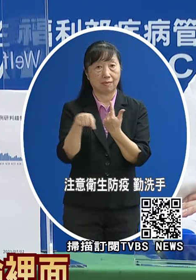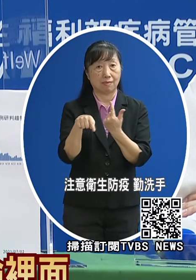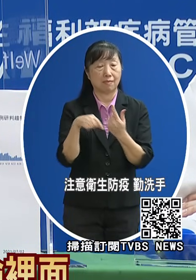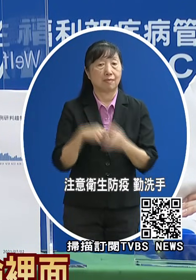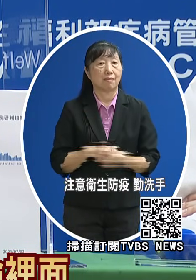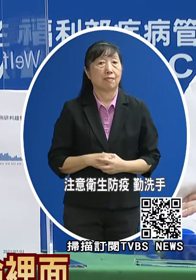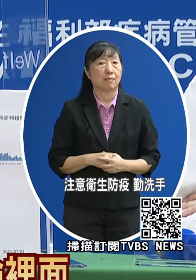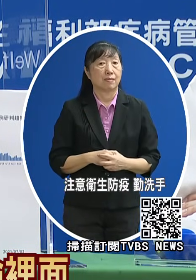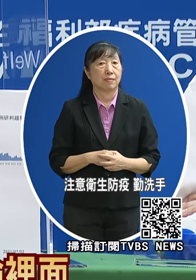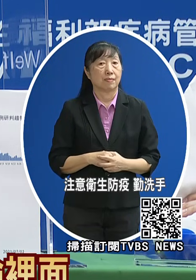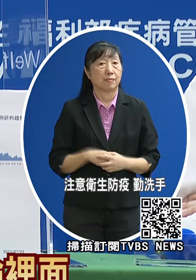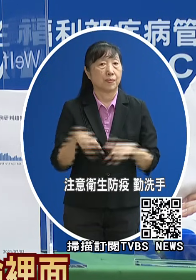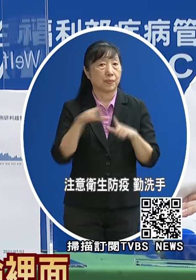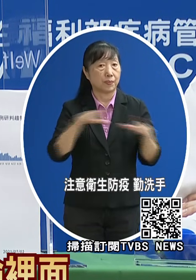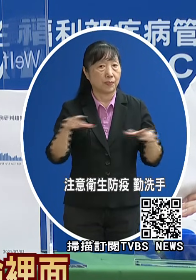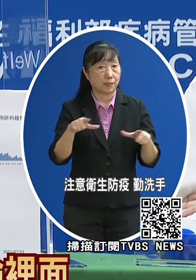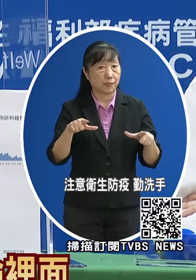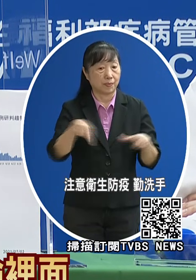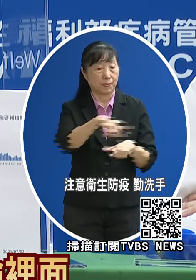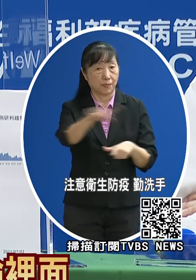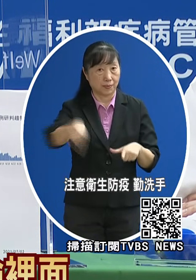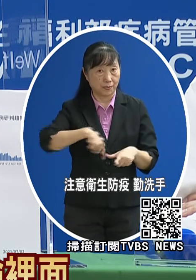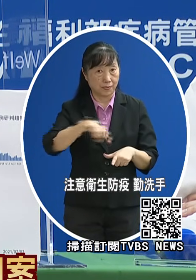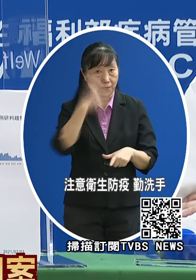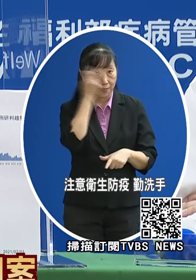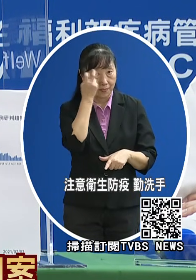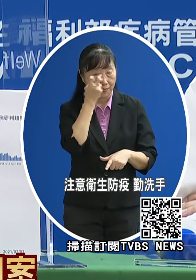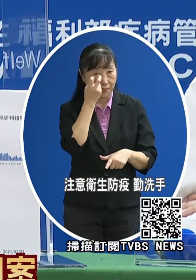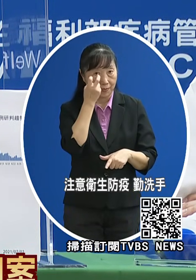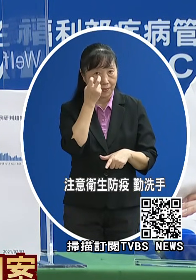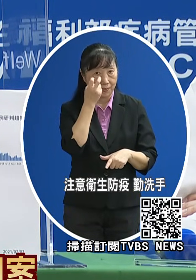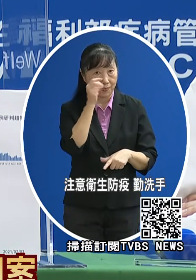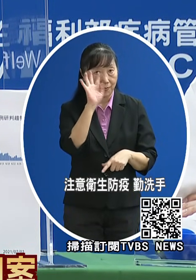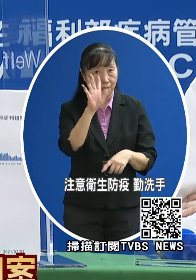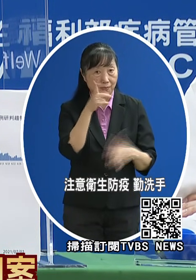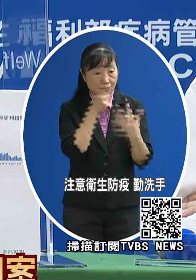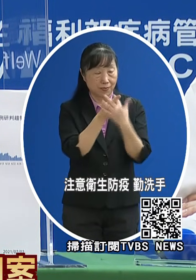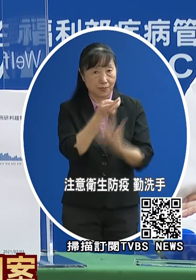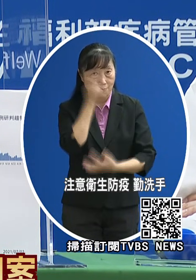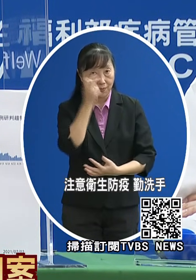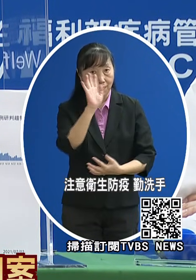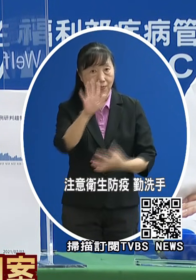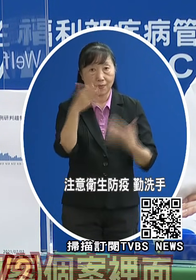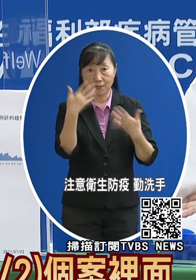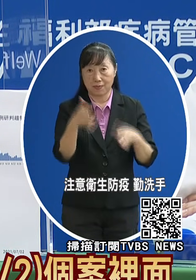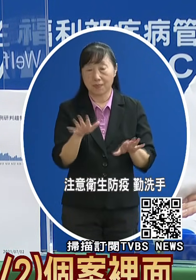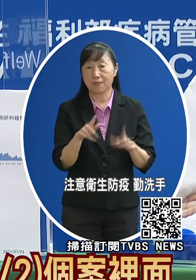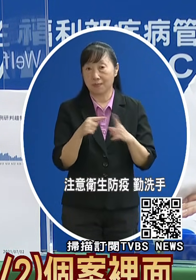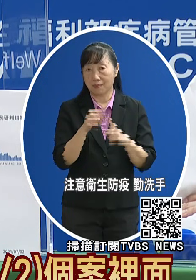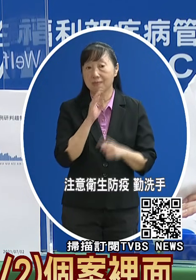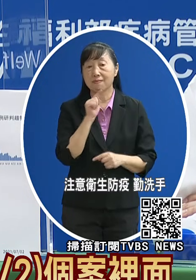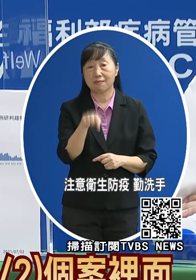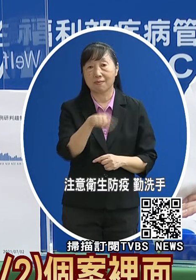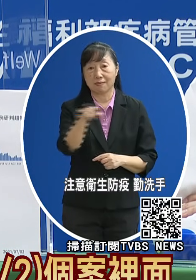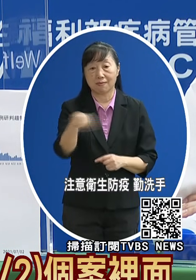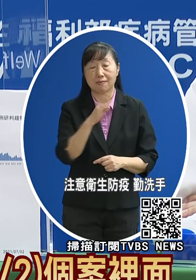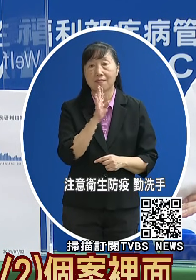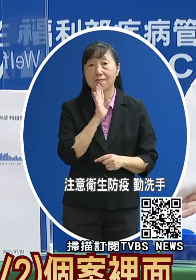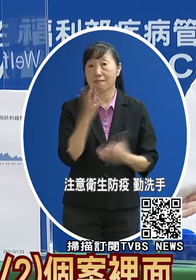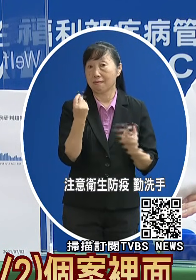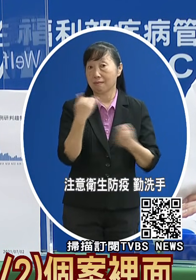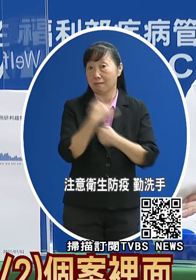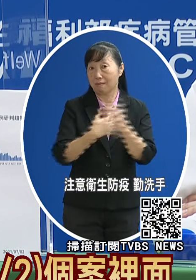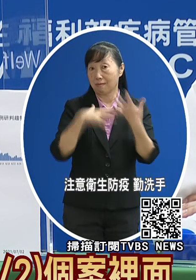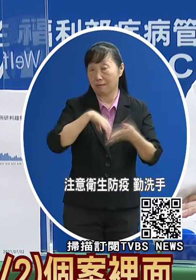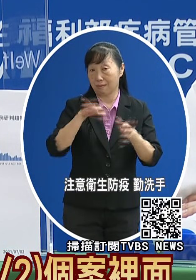样的一个大型的筛检里面，还是发现了很多的个案，那这些都还不